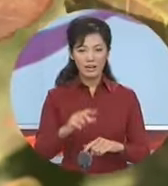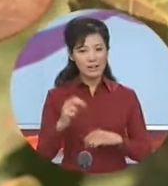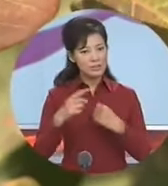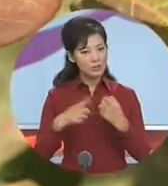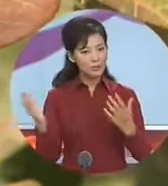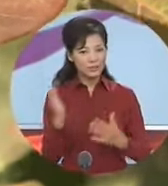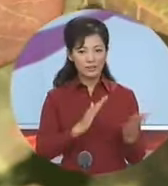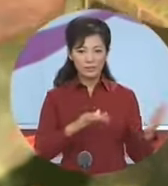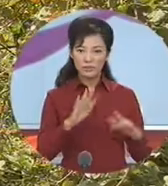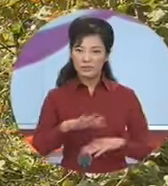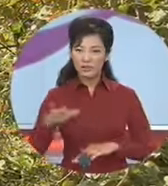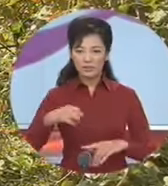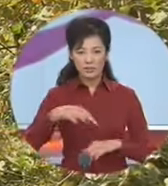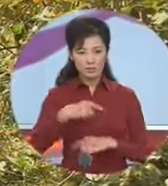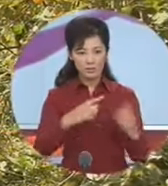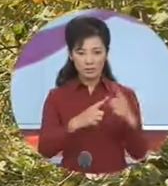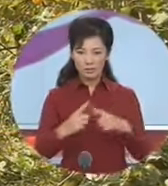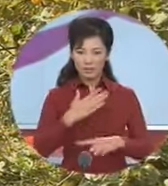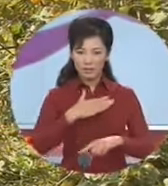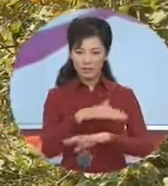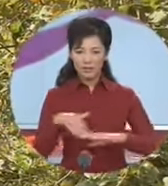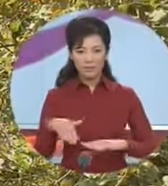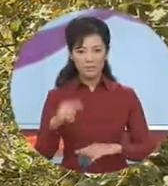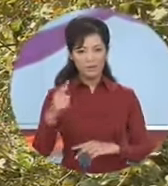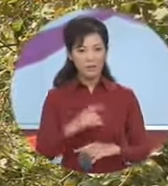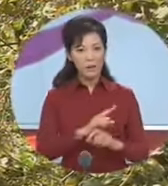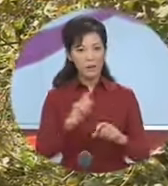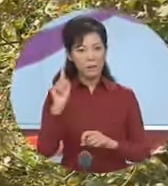就这样悄悄地走进人们身边。百望山公园拥有西山千亩。